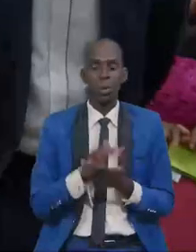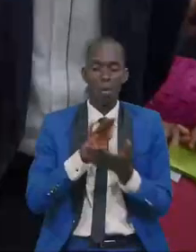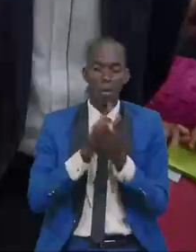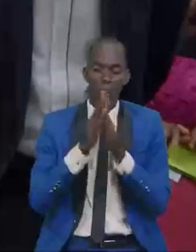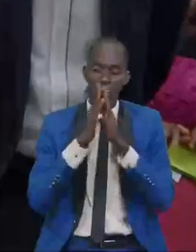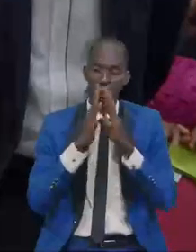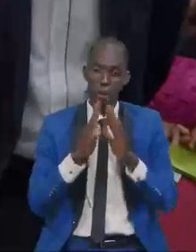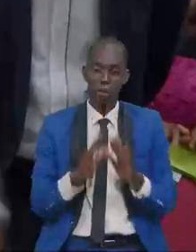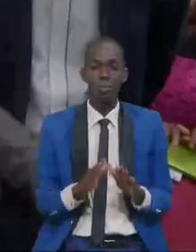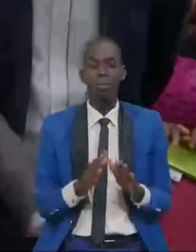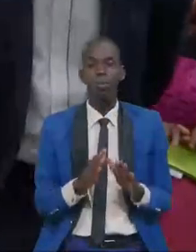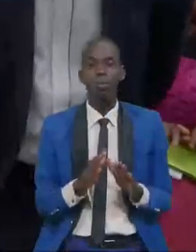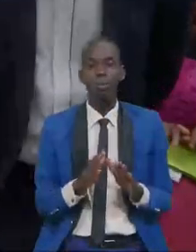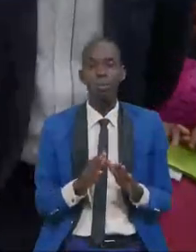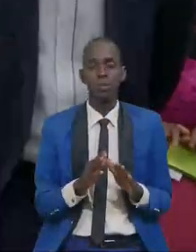la paix.